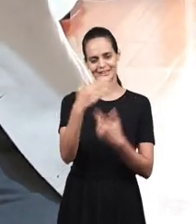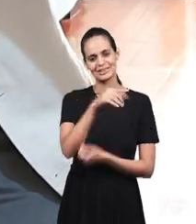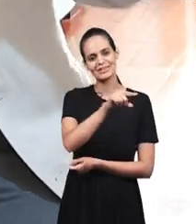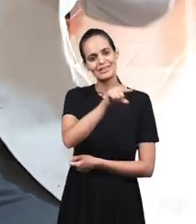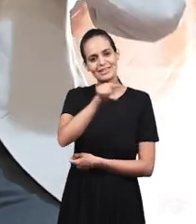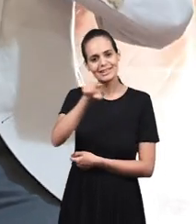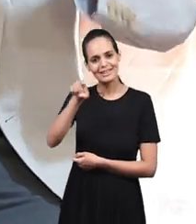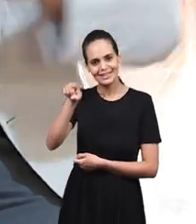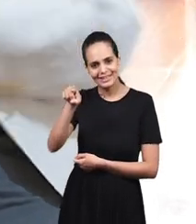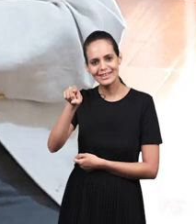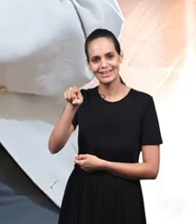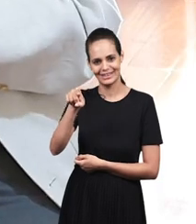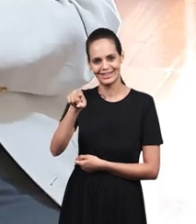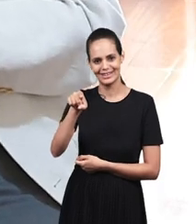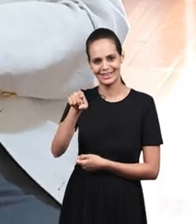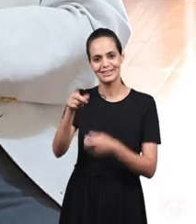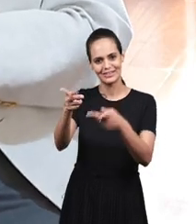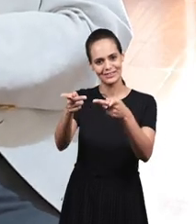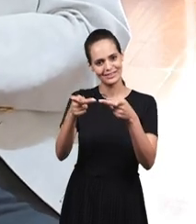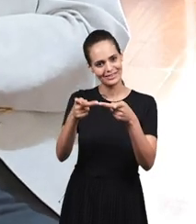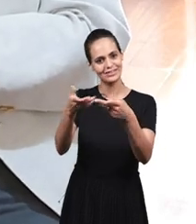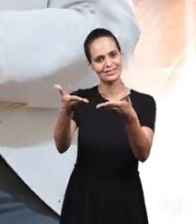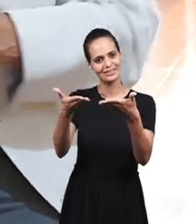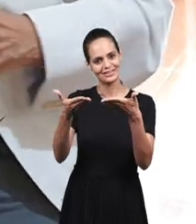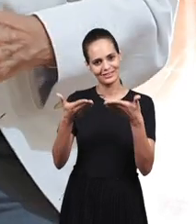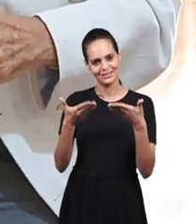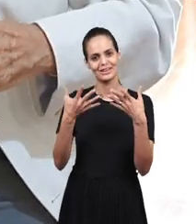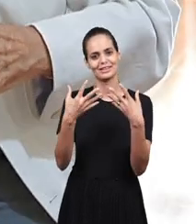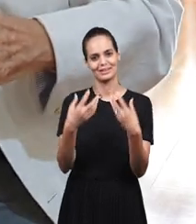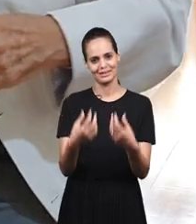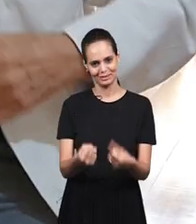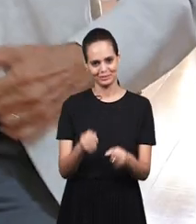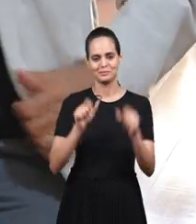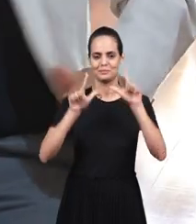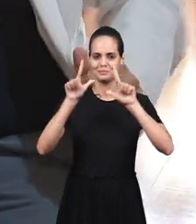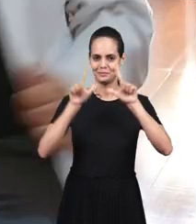voir où Jésus est présent, quelque chose de merveilleuse. Ainsi,